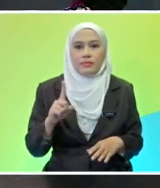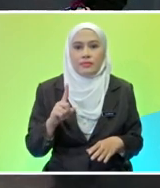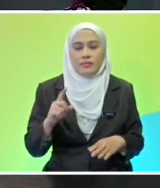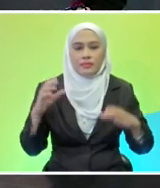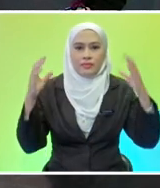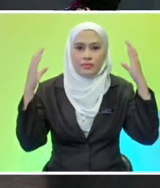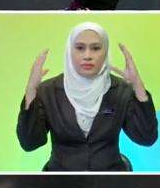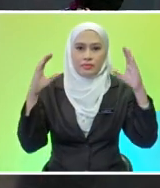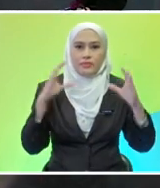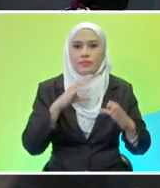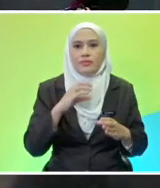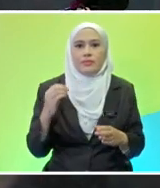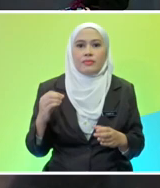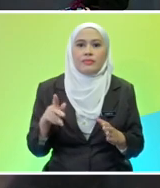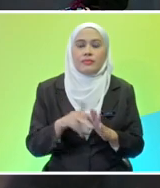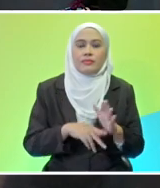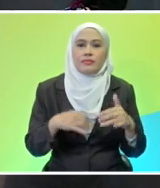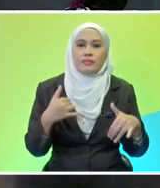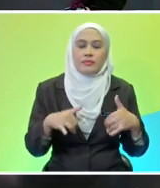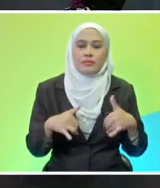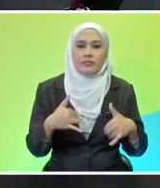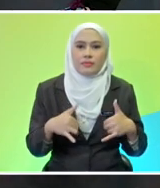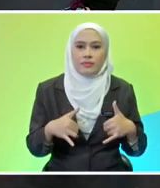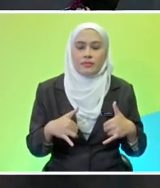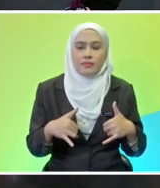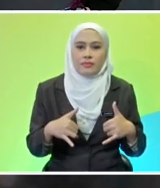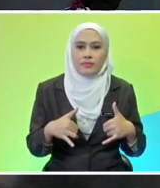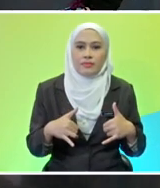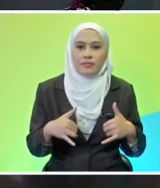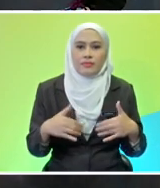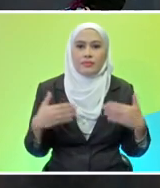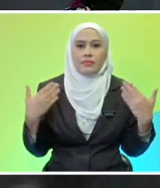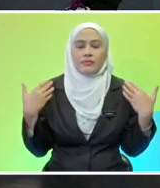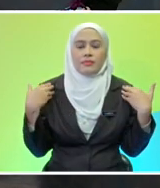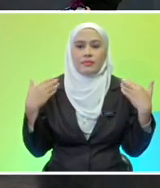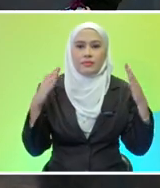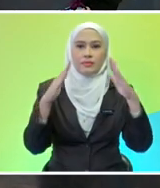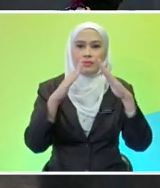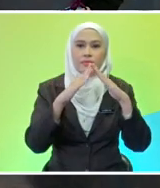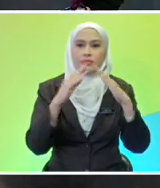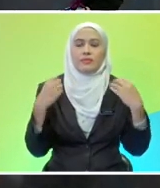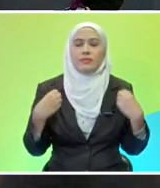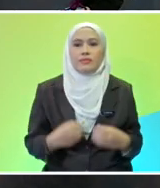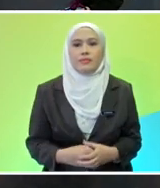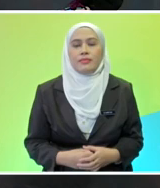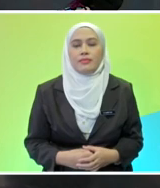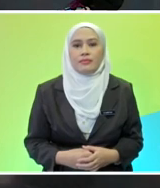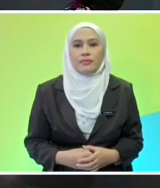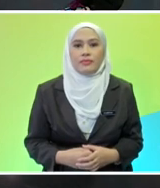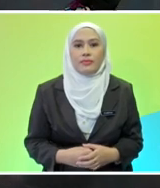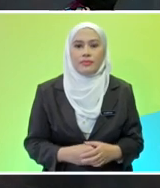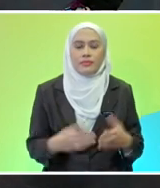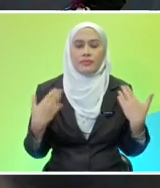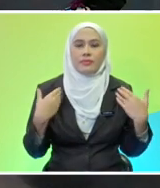pemain berada di sini dan di hujung sebelah sana kita ada macam rumah. Kita nak balik kampung tadi kan? Ya. Jadi macam ada rumah-rumah dia